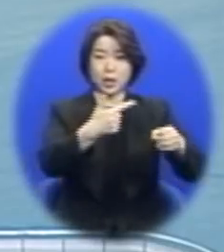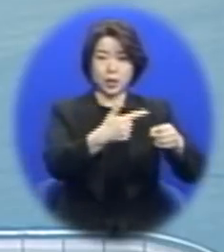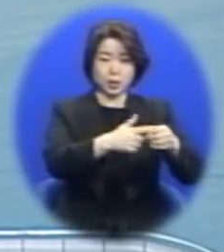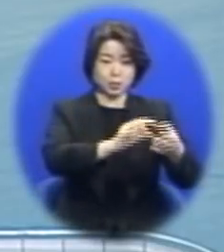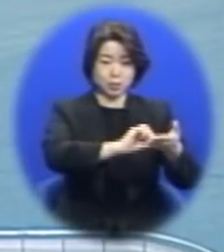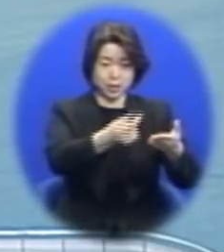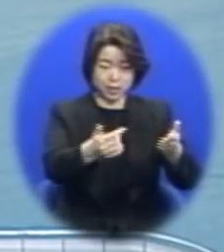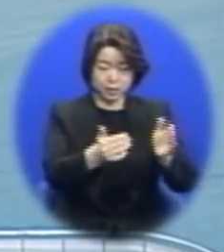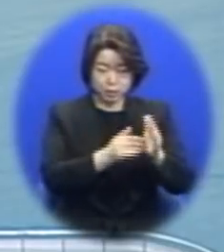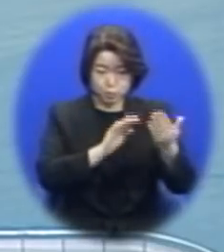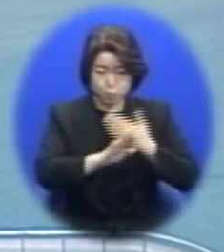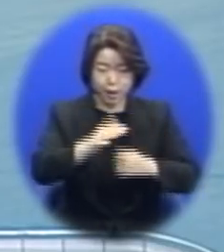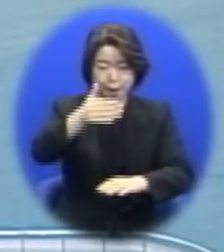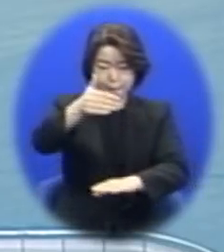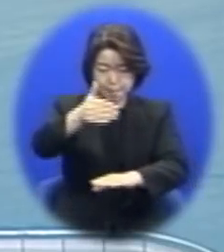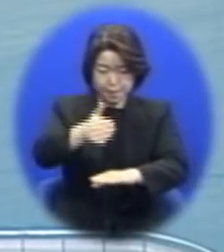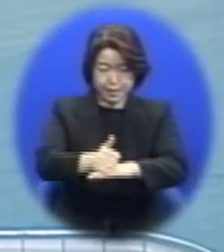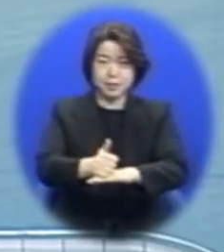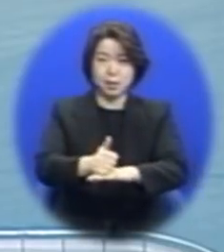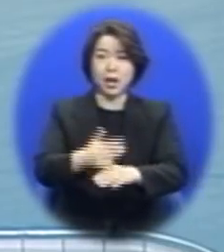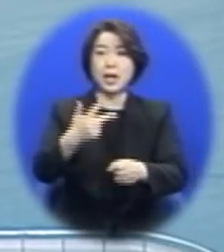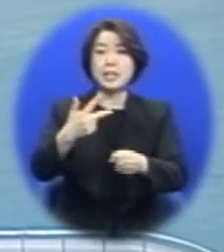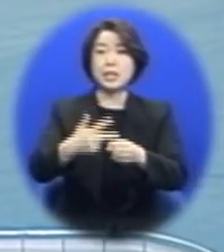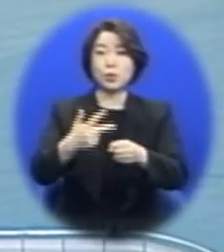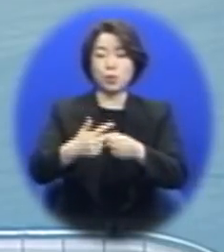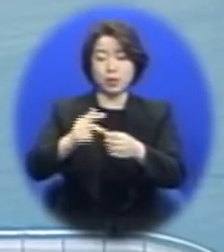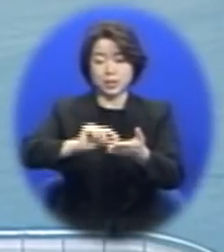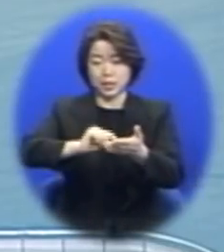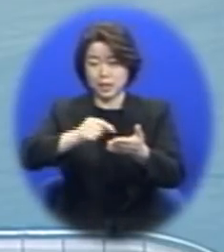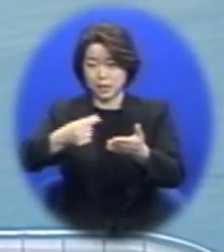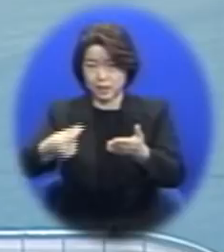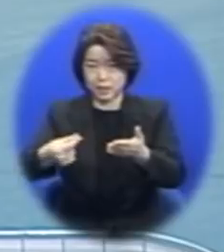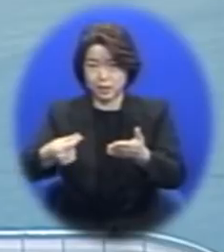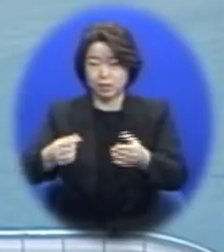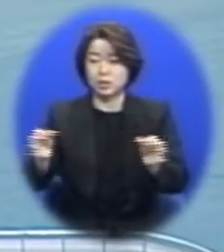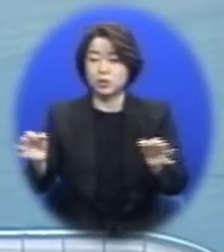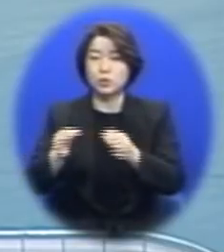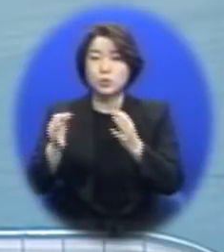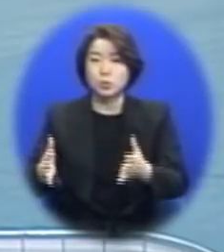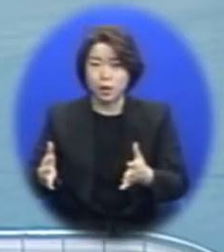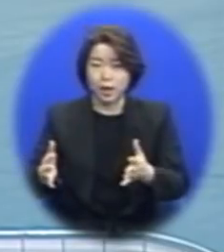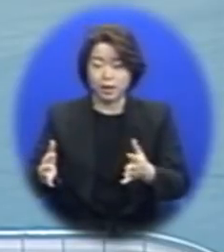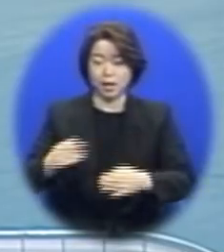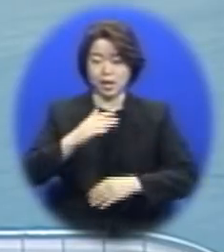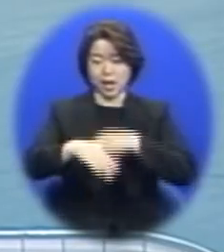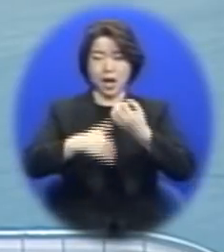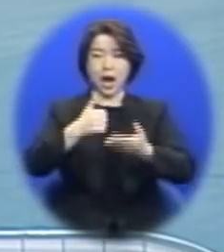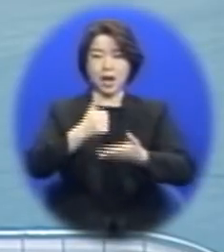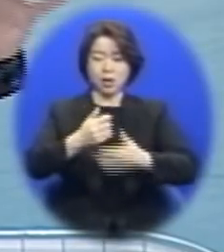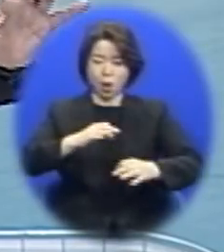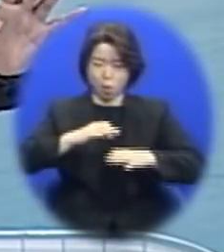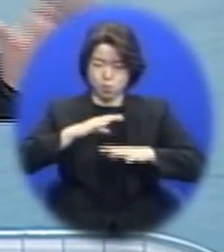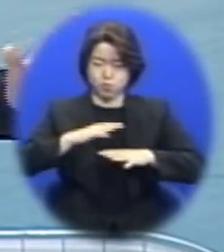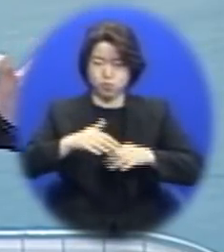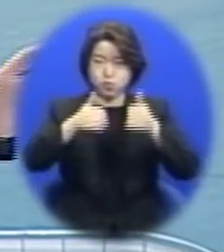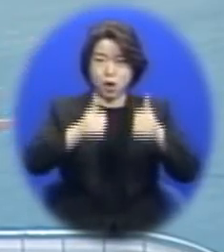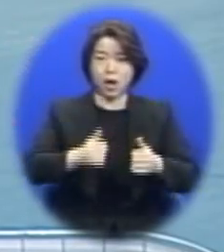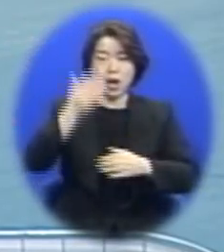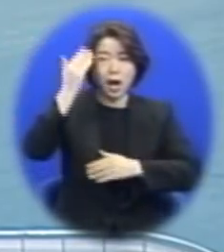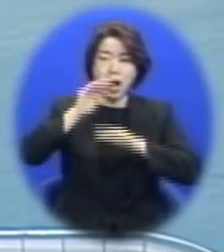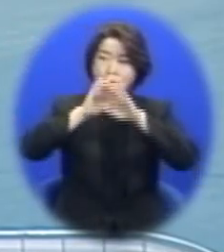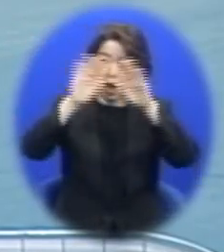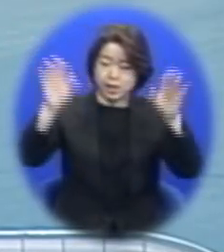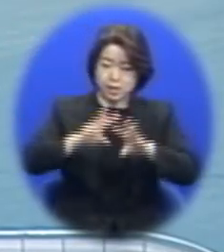이제 마지막 일곱째 인이 떼어질 바로 그 순간입니다. 이제는 하나님의 무서운 심판이 하늘과 땅에